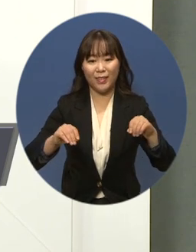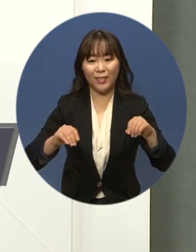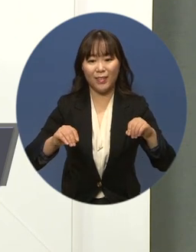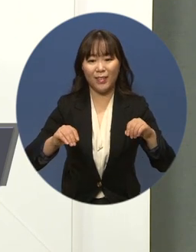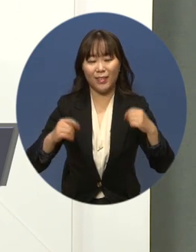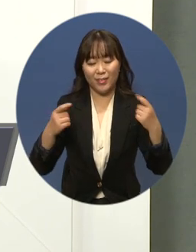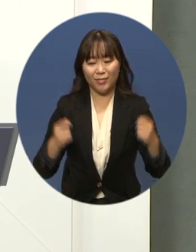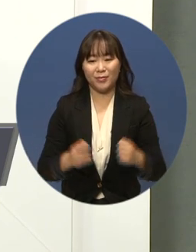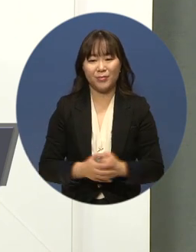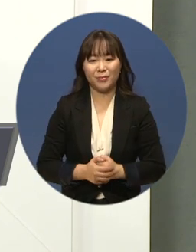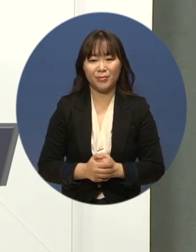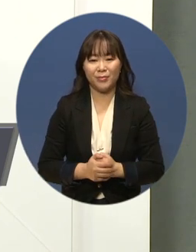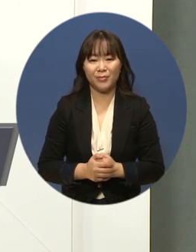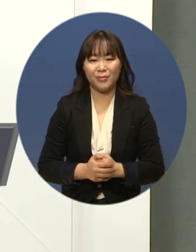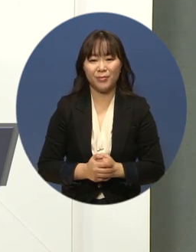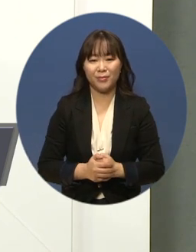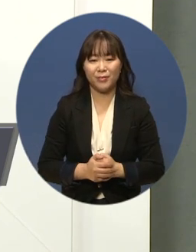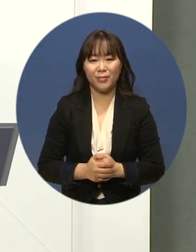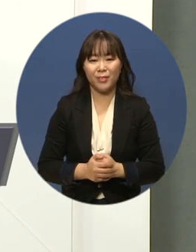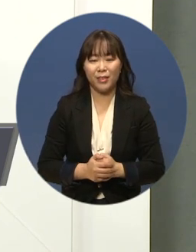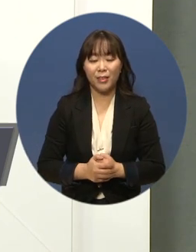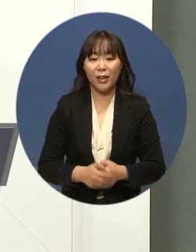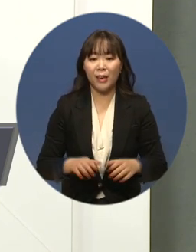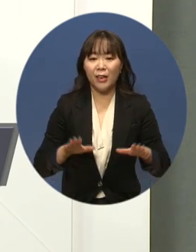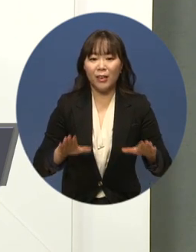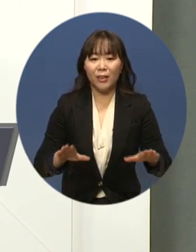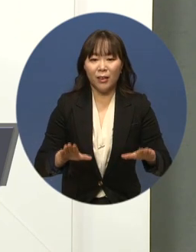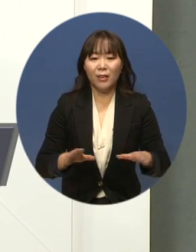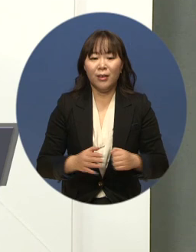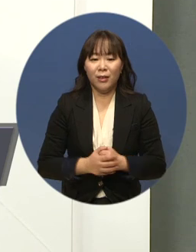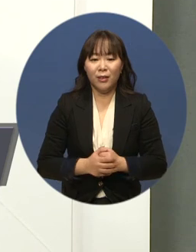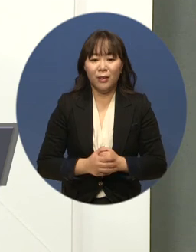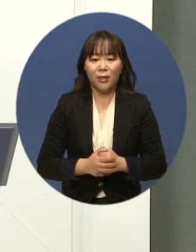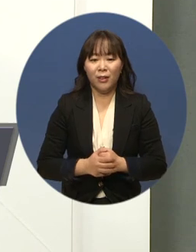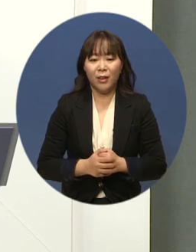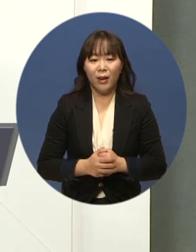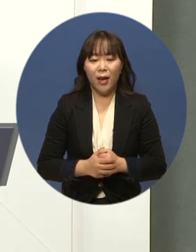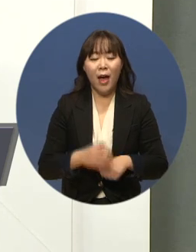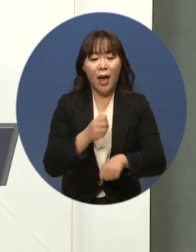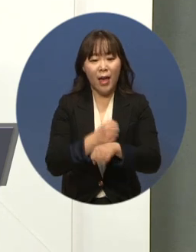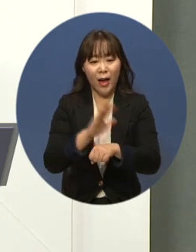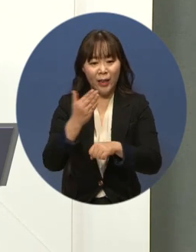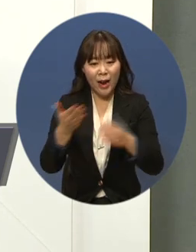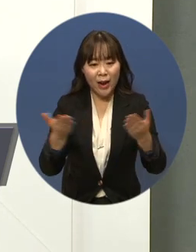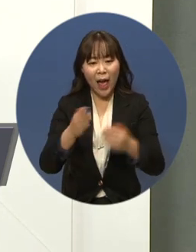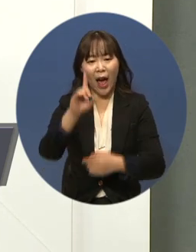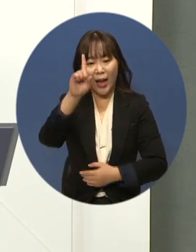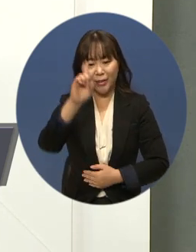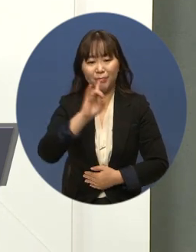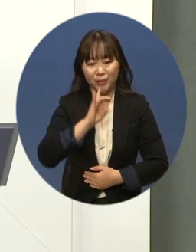소화를 시킴으로써 뭐 이제는 해야 할 일이 딱 하나 있는 것 같아요.